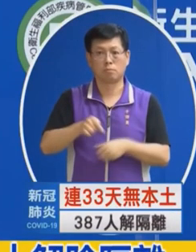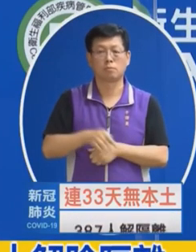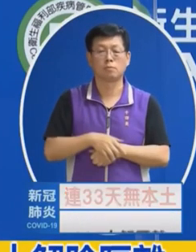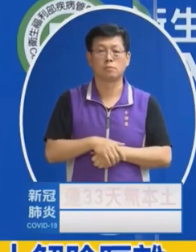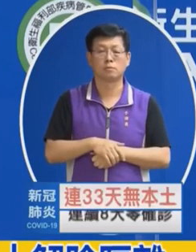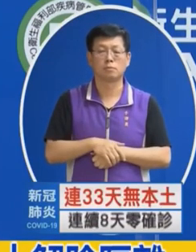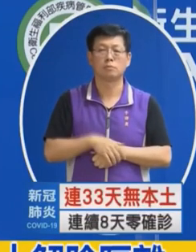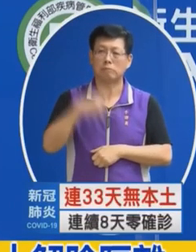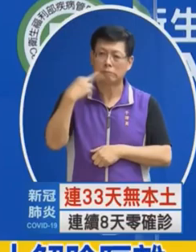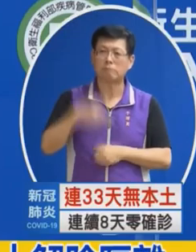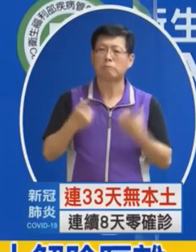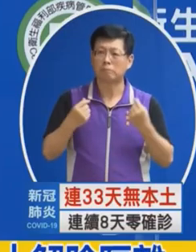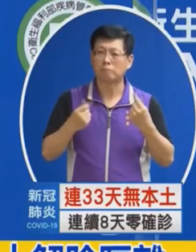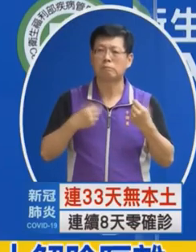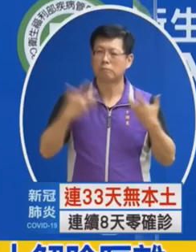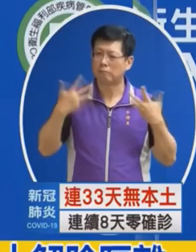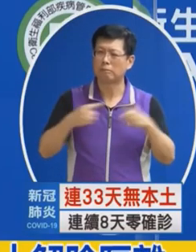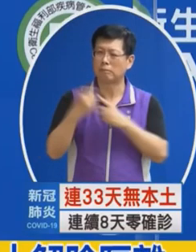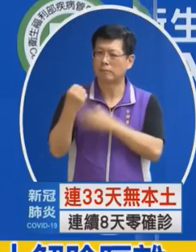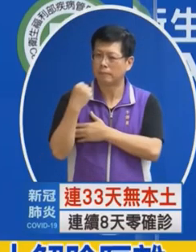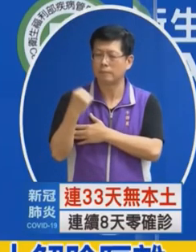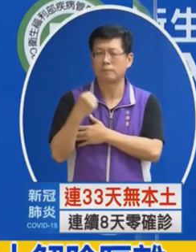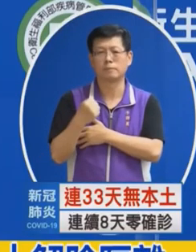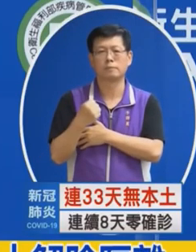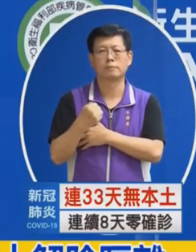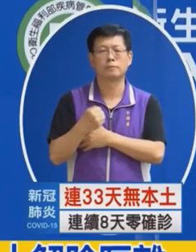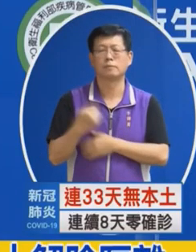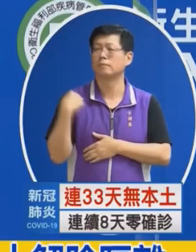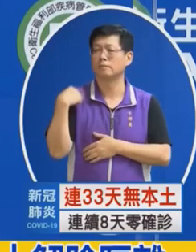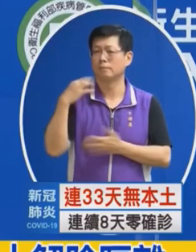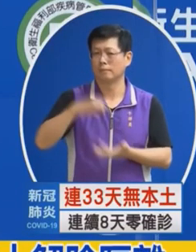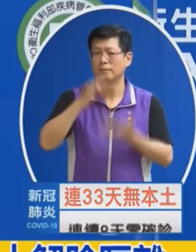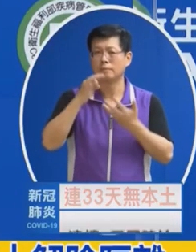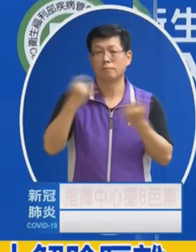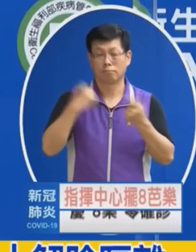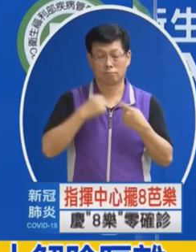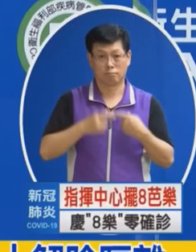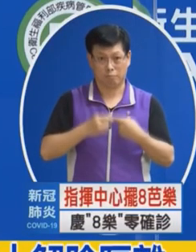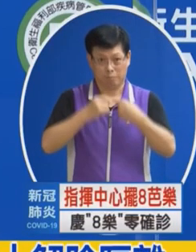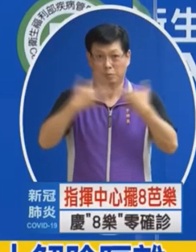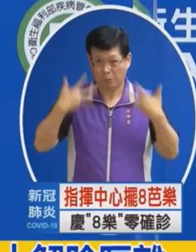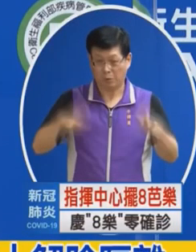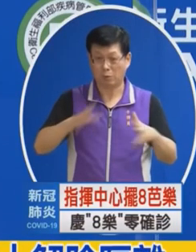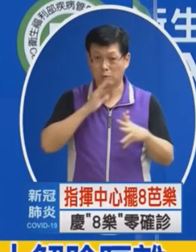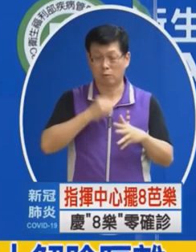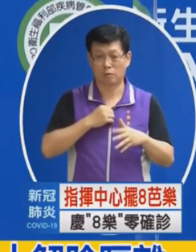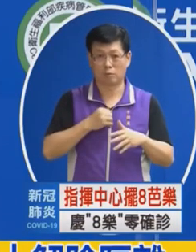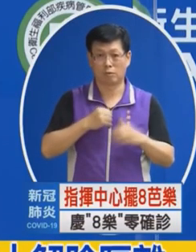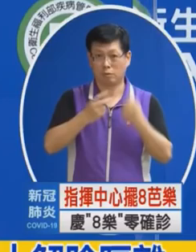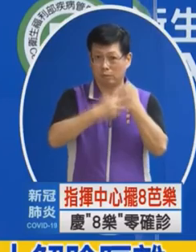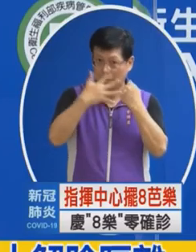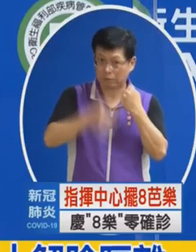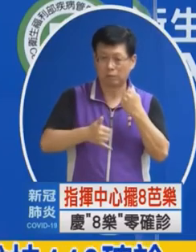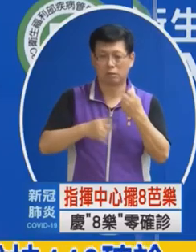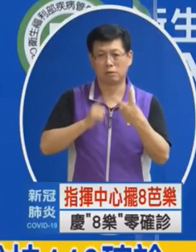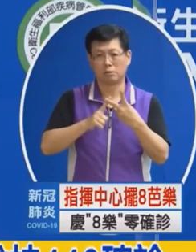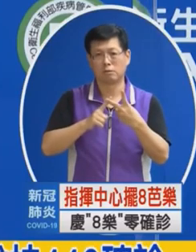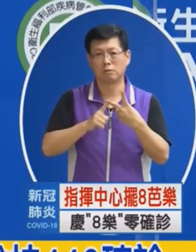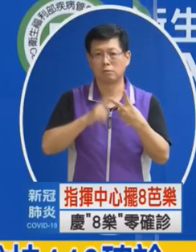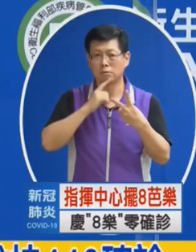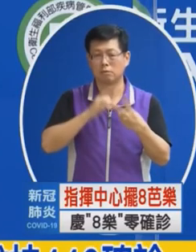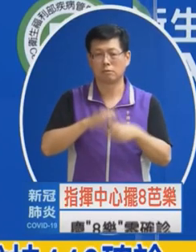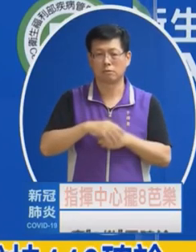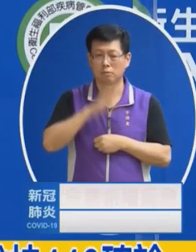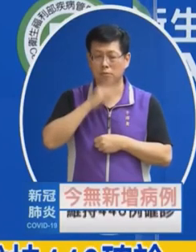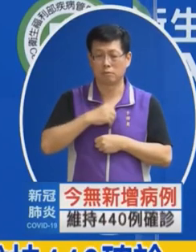因，当然还是要很多人的努力，像我们昨天也提到在第一线的我们的里长，那像的一些